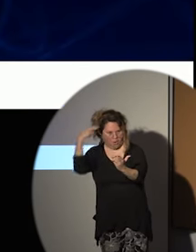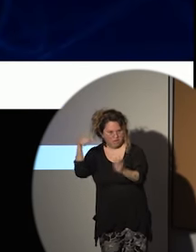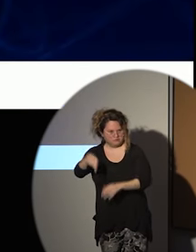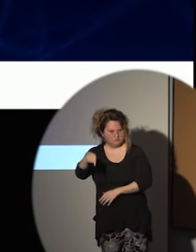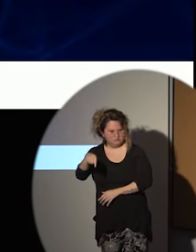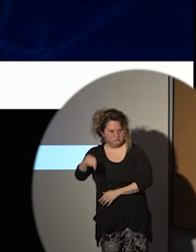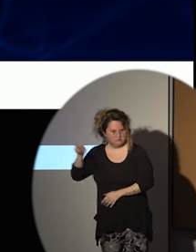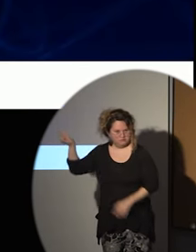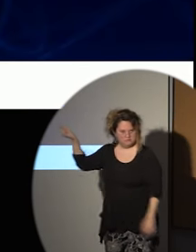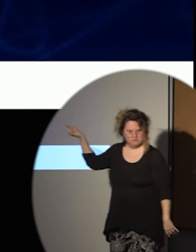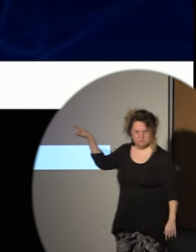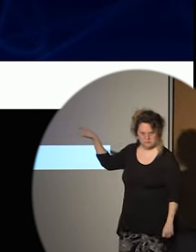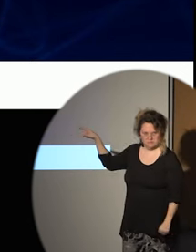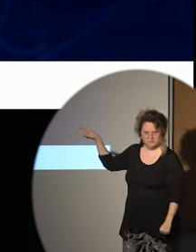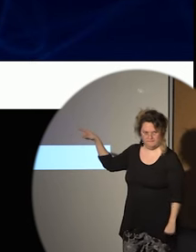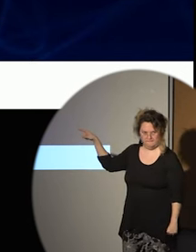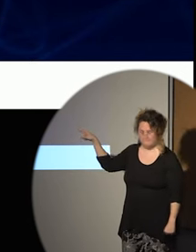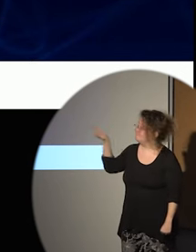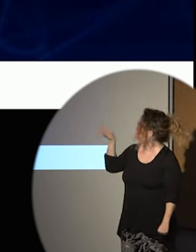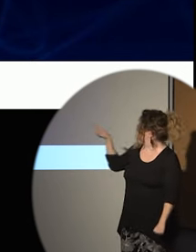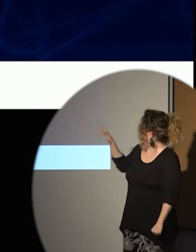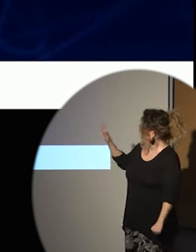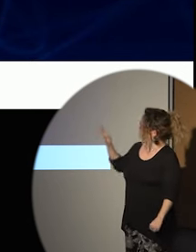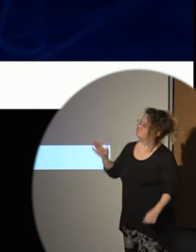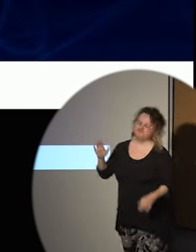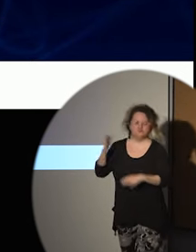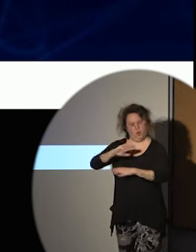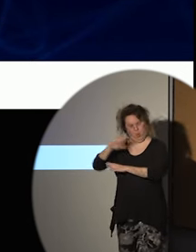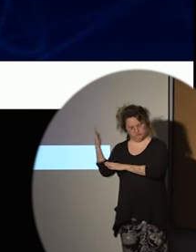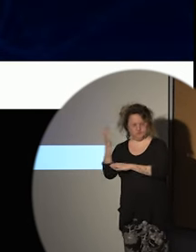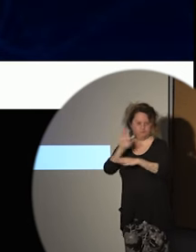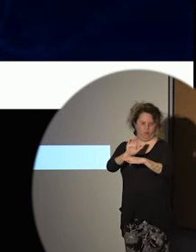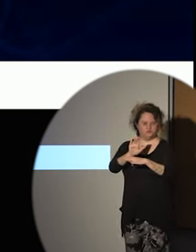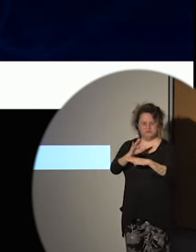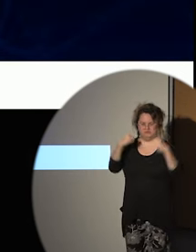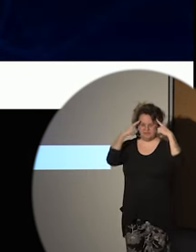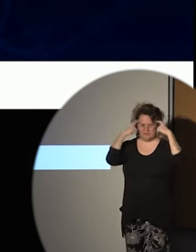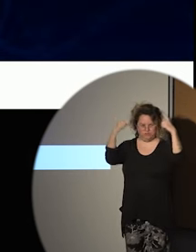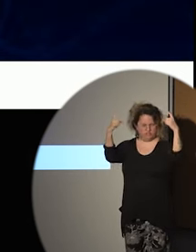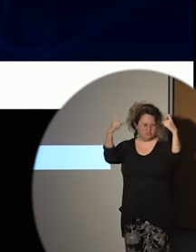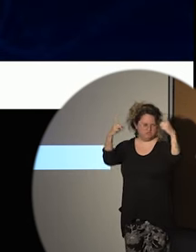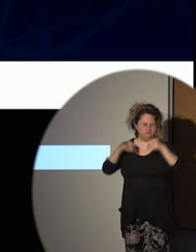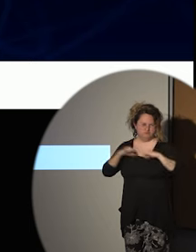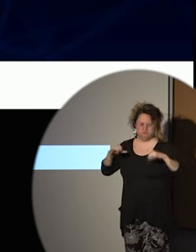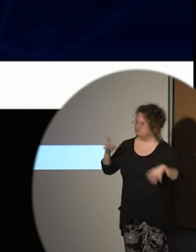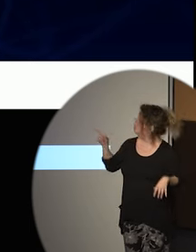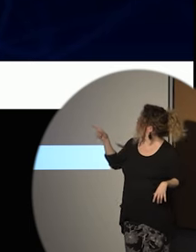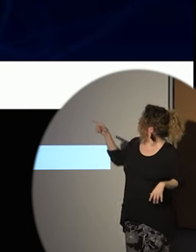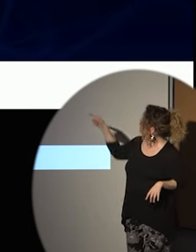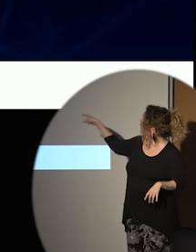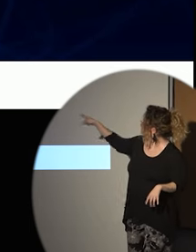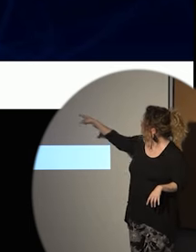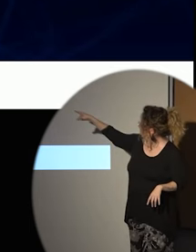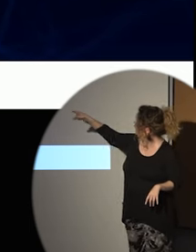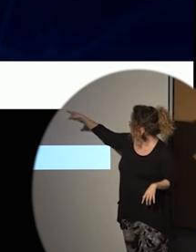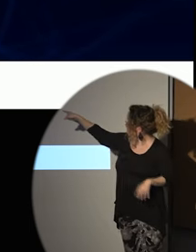Alors là, je vais vous montrer une autre animation qui est cette fois un peu plus théorique, où cette fois on reprend l'ensemble des étoiles. Il y a